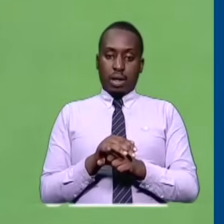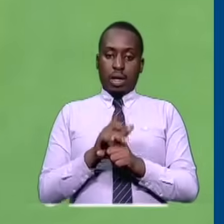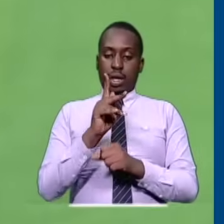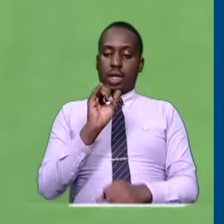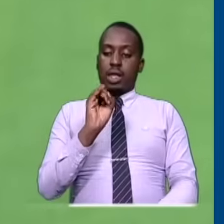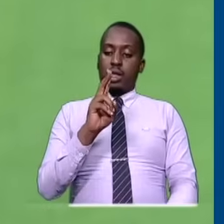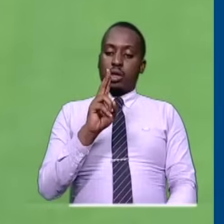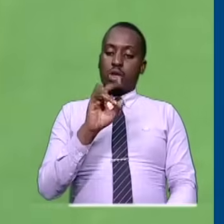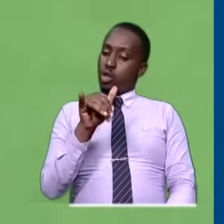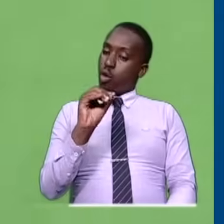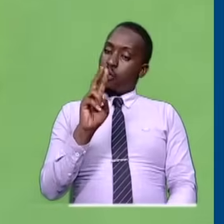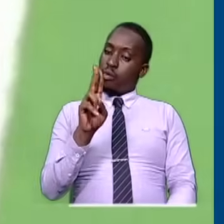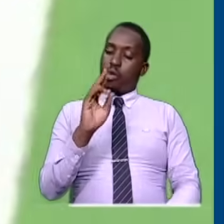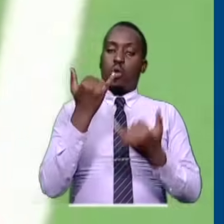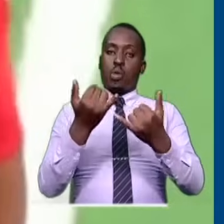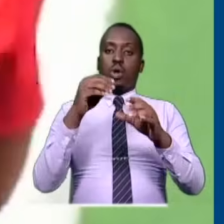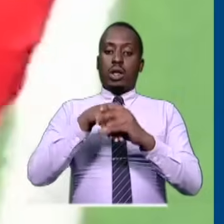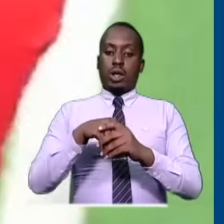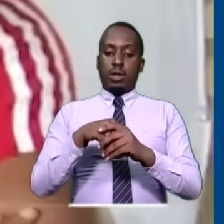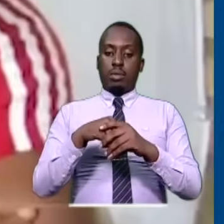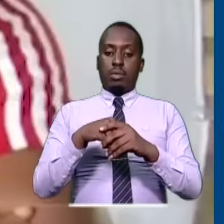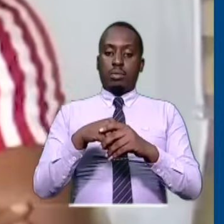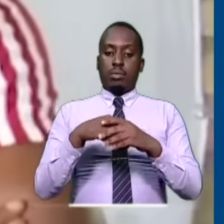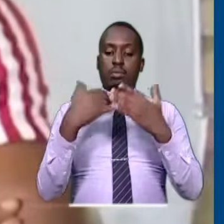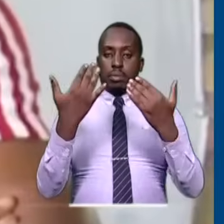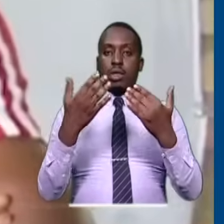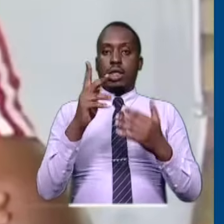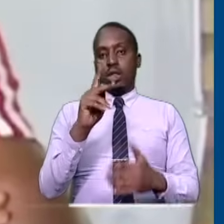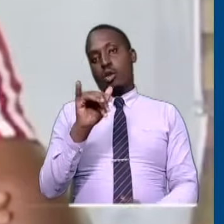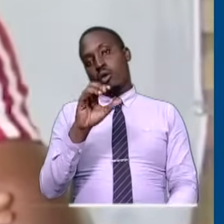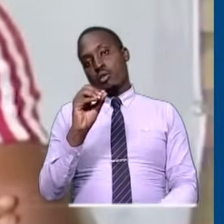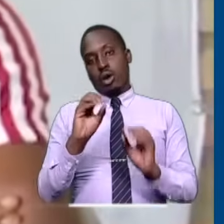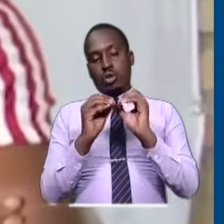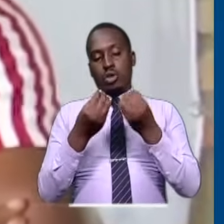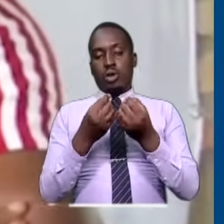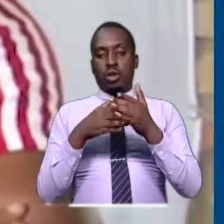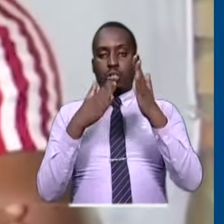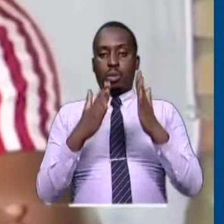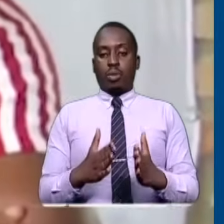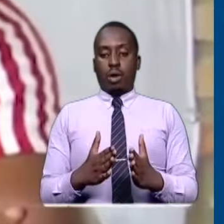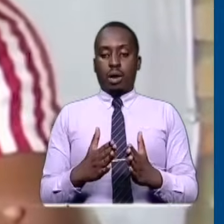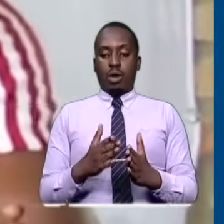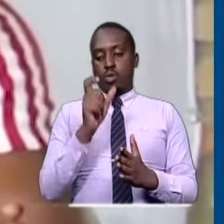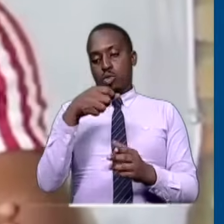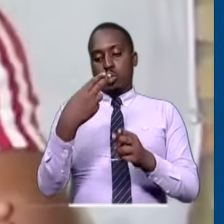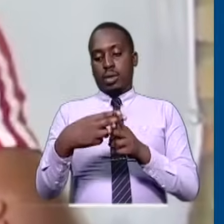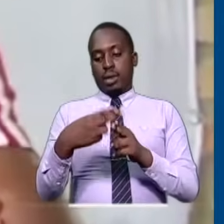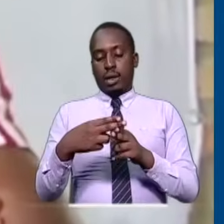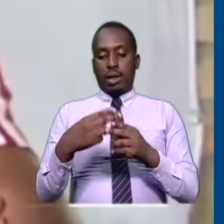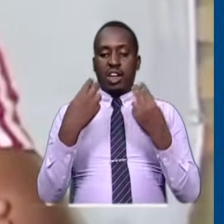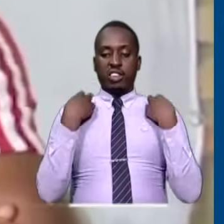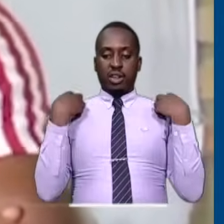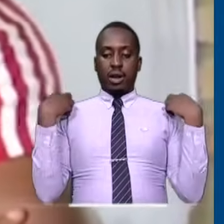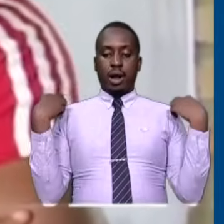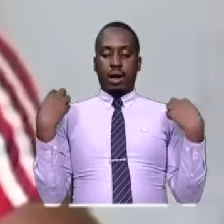Kiyovu Sport ku ngubu iri mu biganza bya Kiyovu Sport Association iri kuyoborwa no bakunze kwita General.